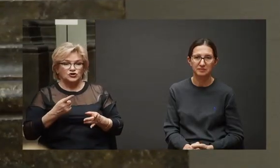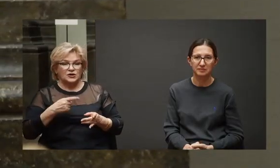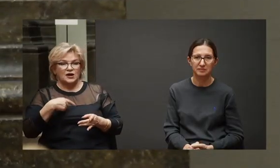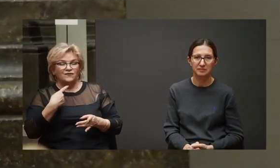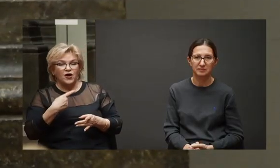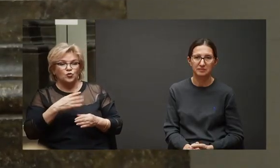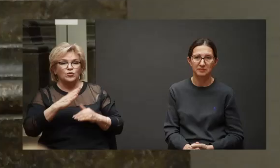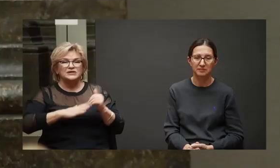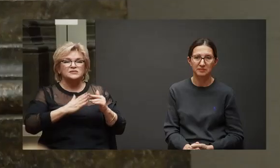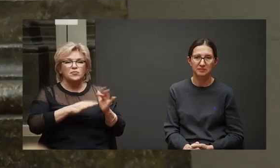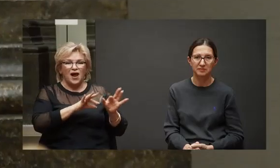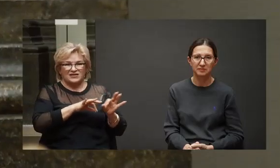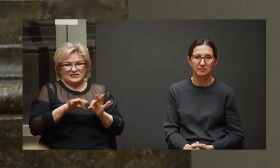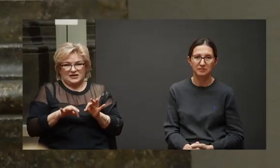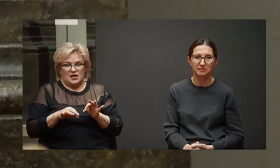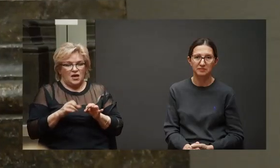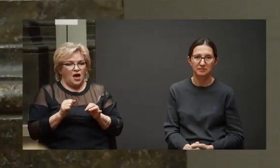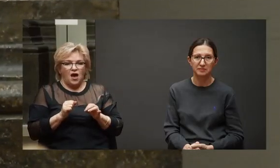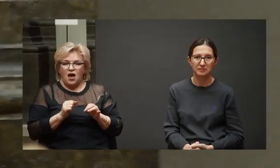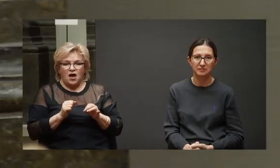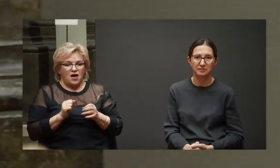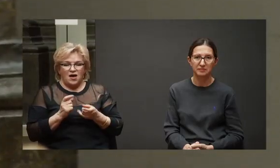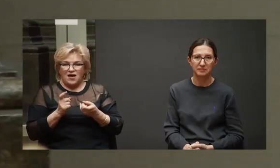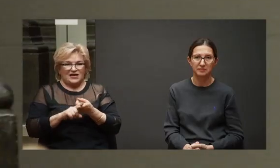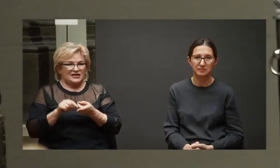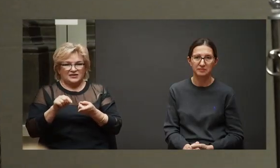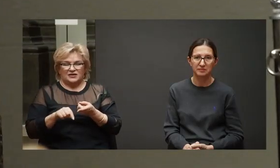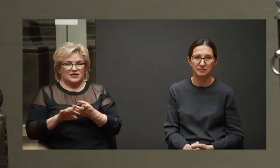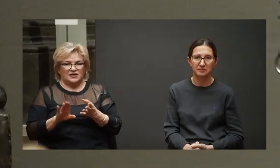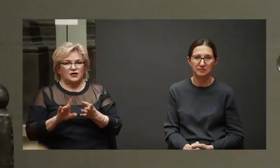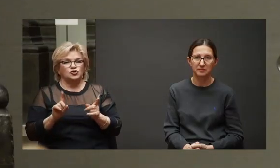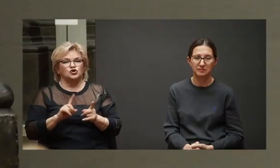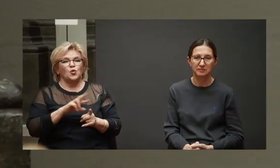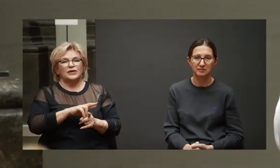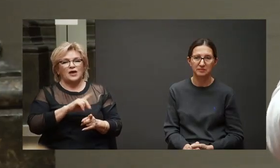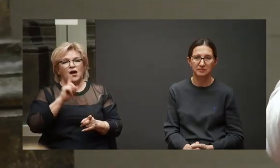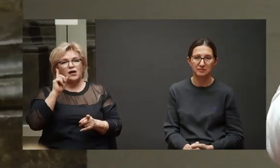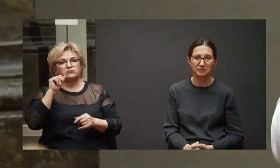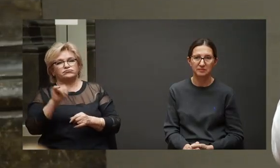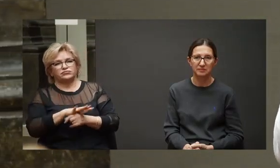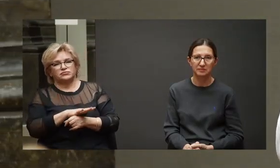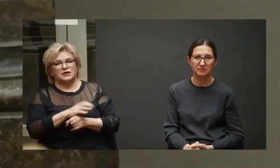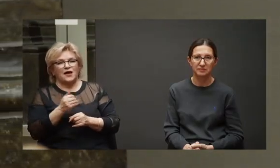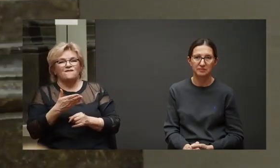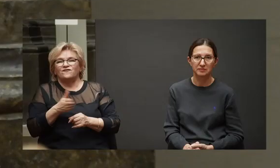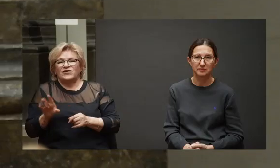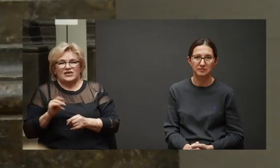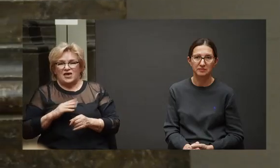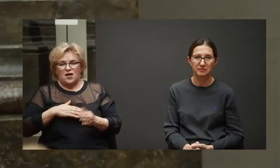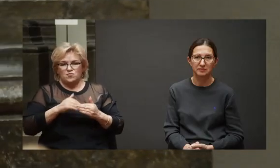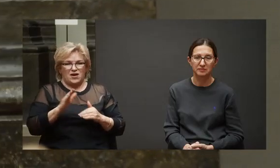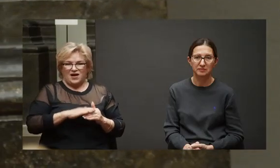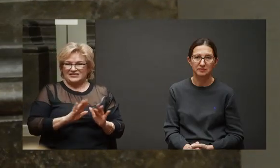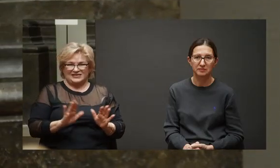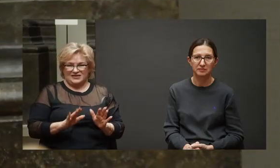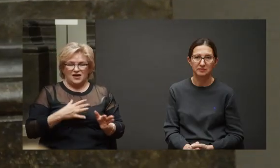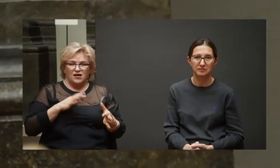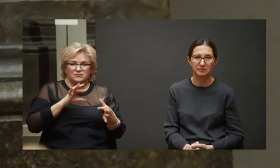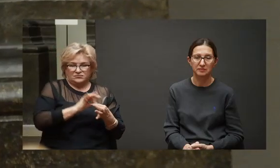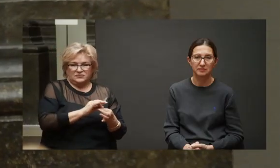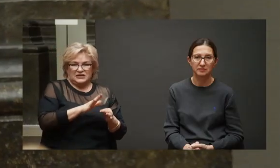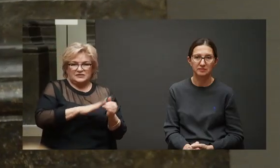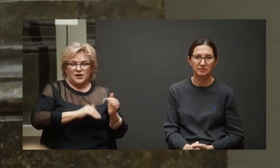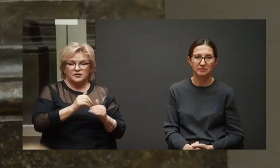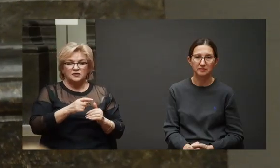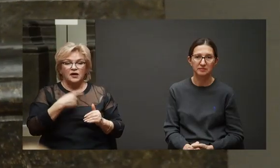из практики, а не из того, что я знаю вне практики. И